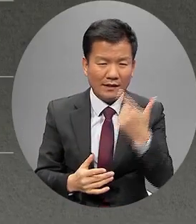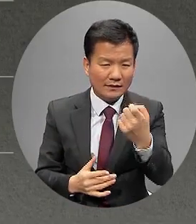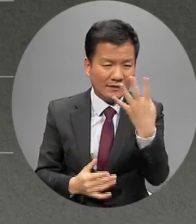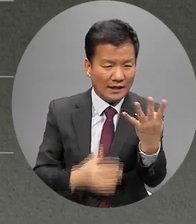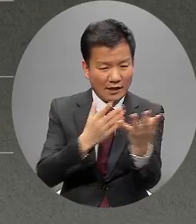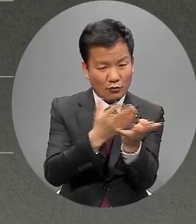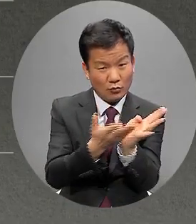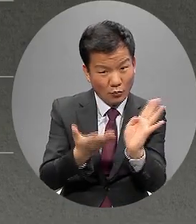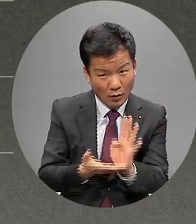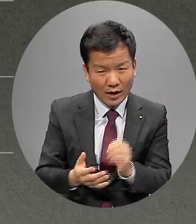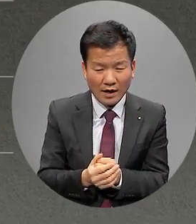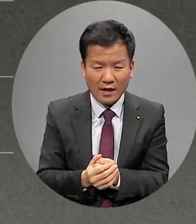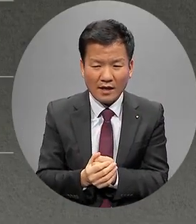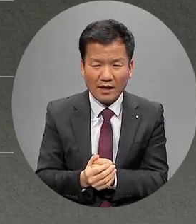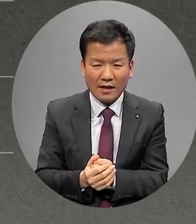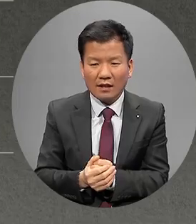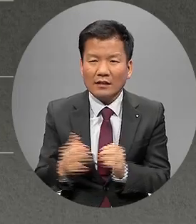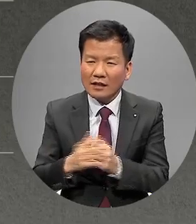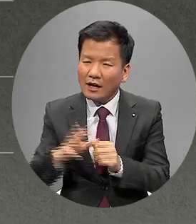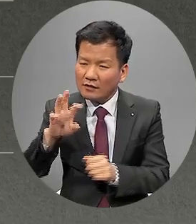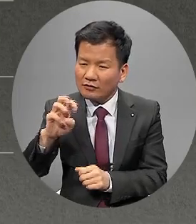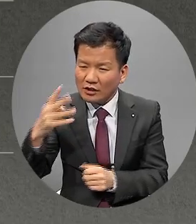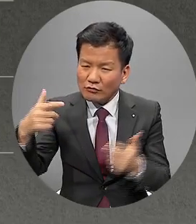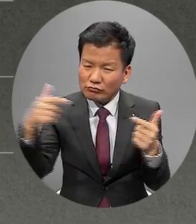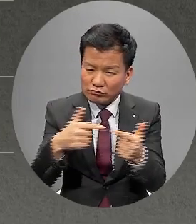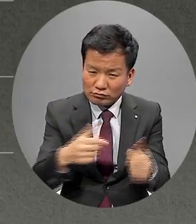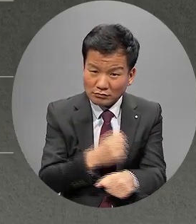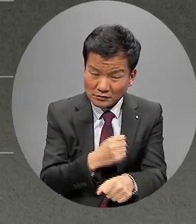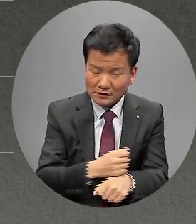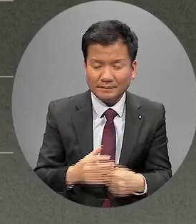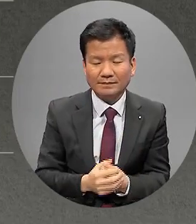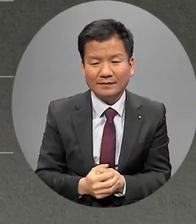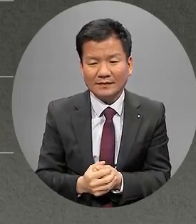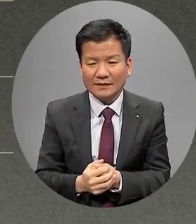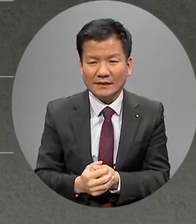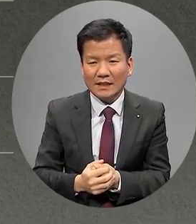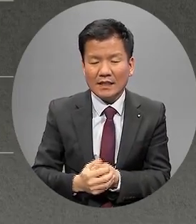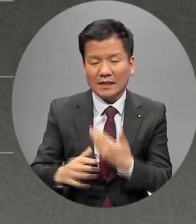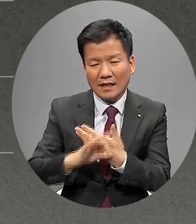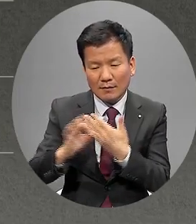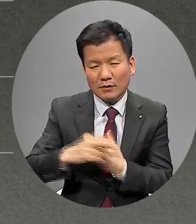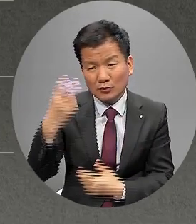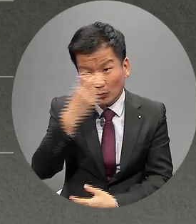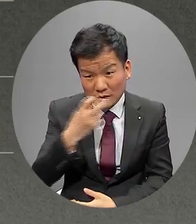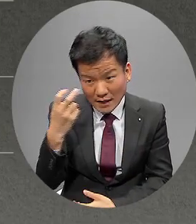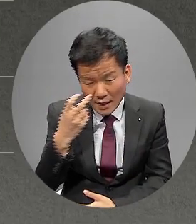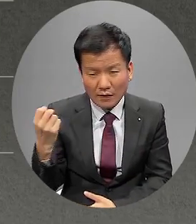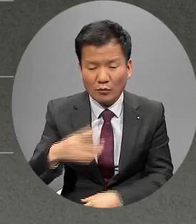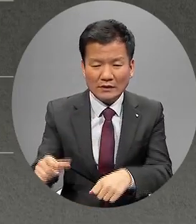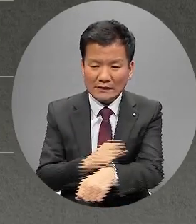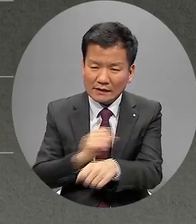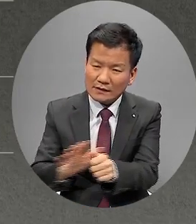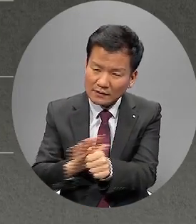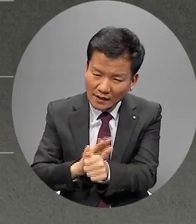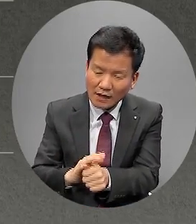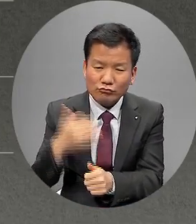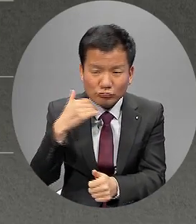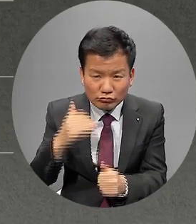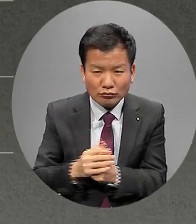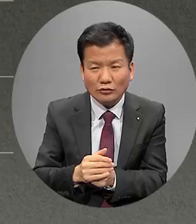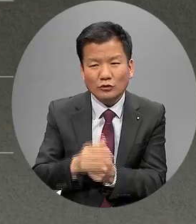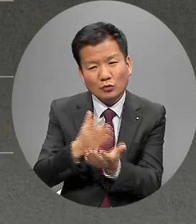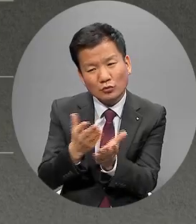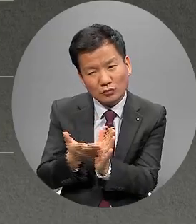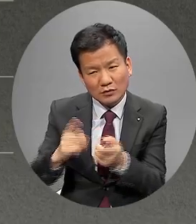조항으로도 개정안 대비 36 개나 적은데 부활한 예타면제 조항을 비롯해 특례의 대상과 종류